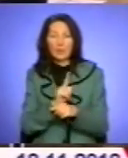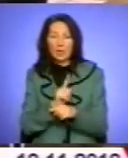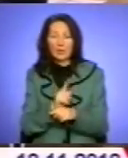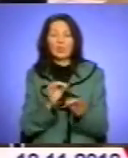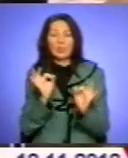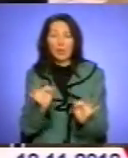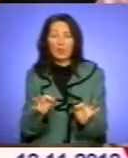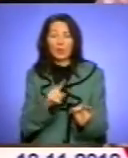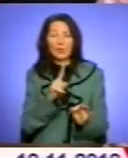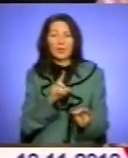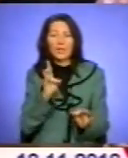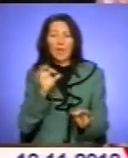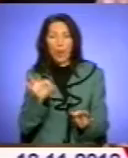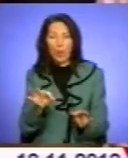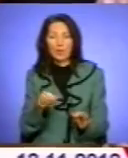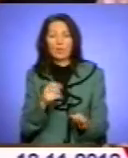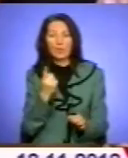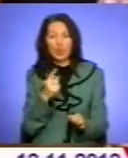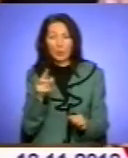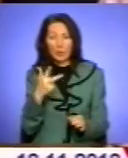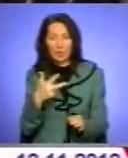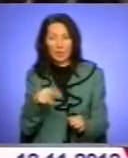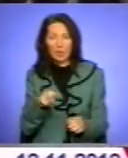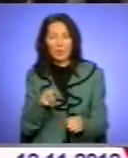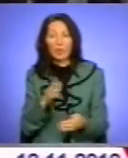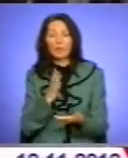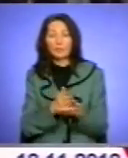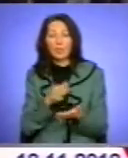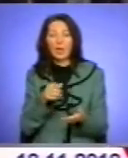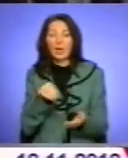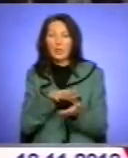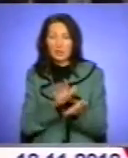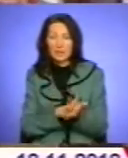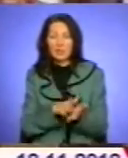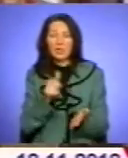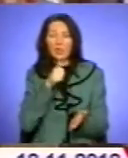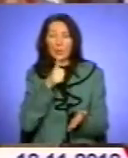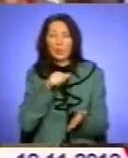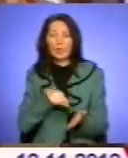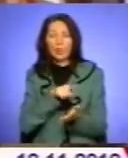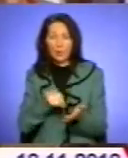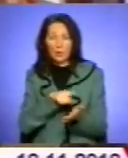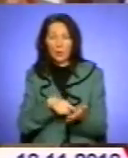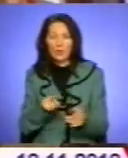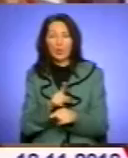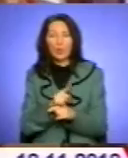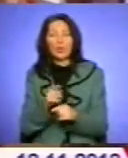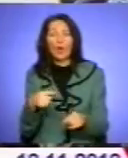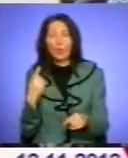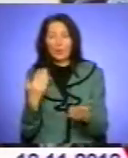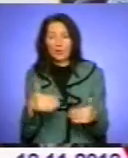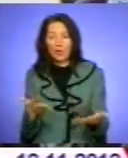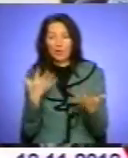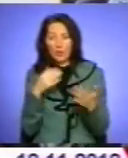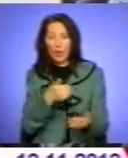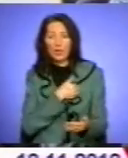ЗНО. З 1 по 30 листопада триває реєстрація на пробне тестування. У Тернопільській області вже виявили бажання пройти його